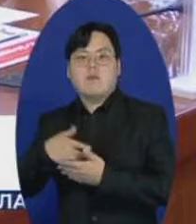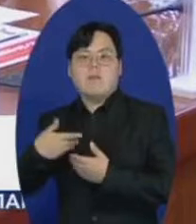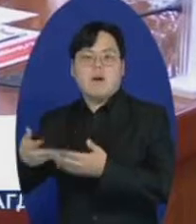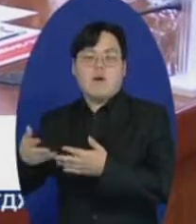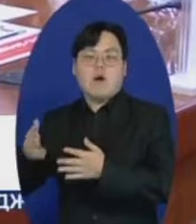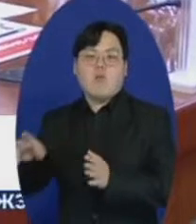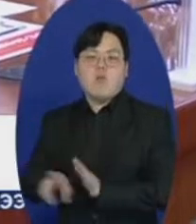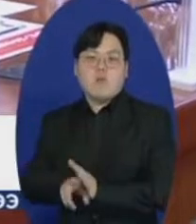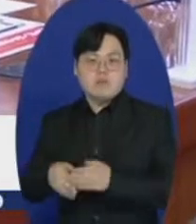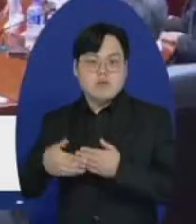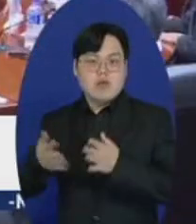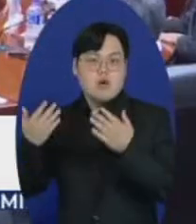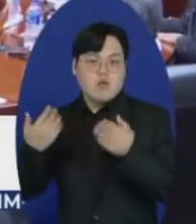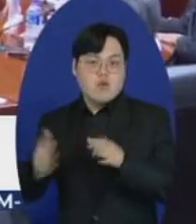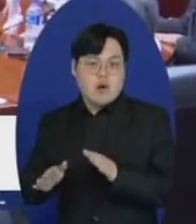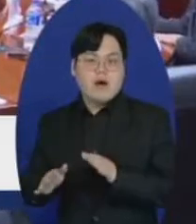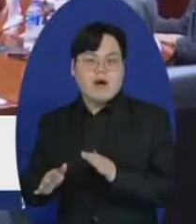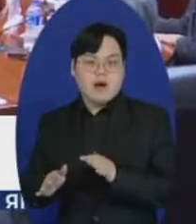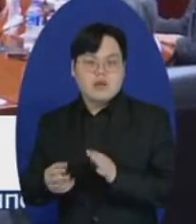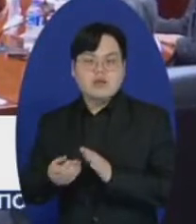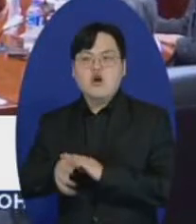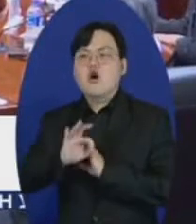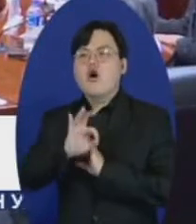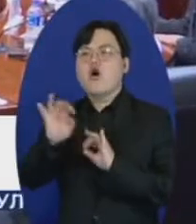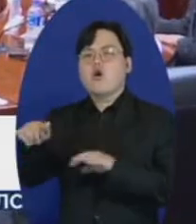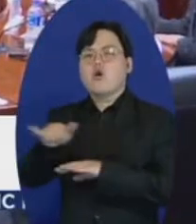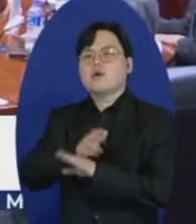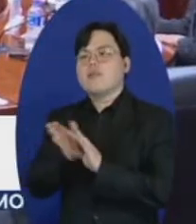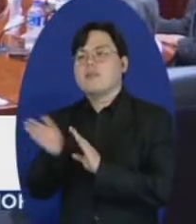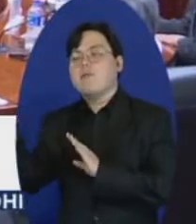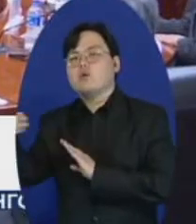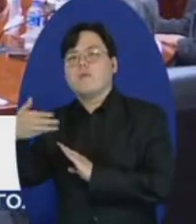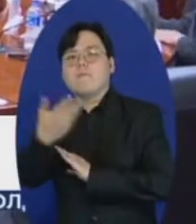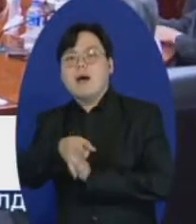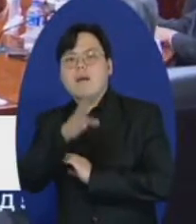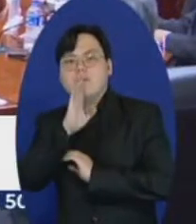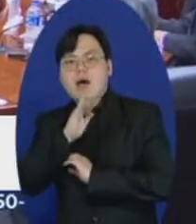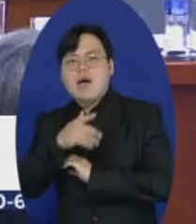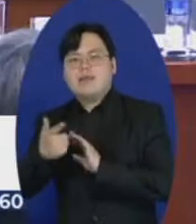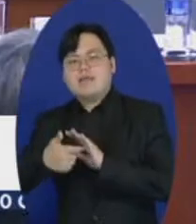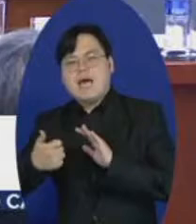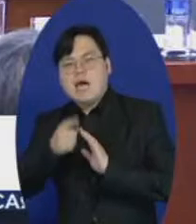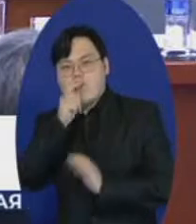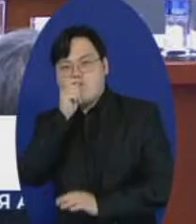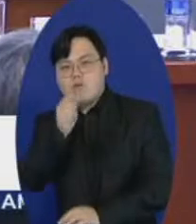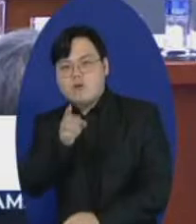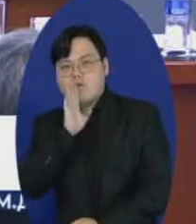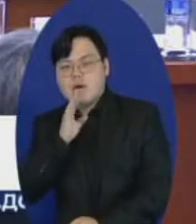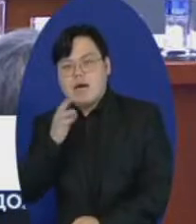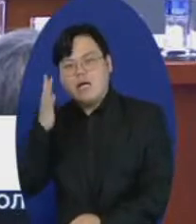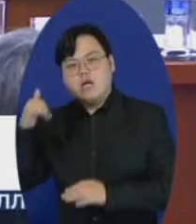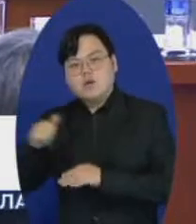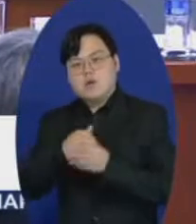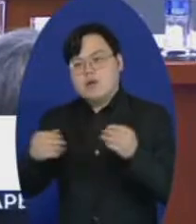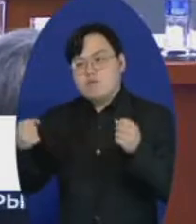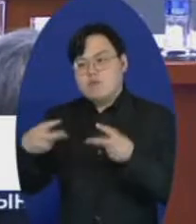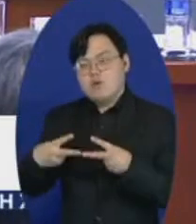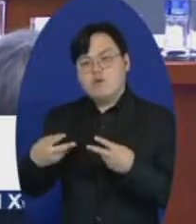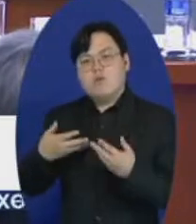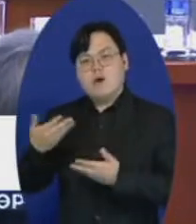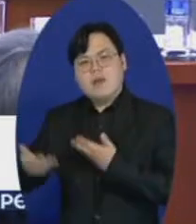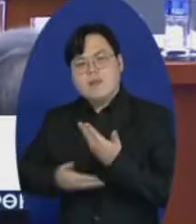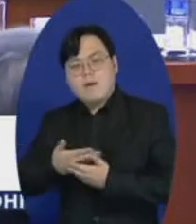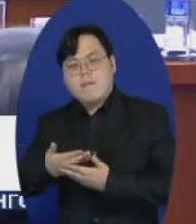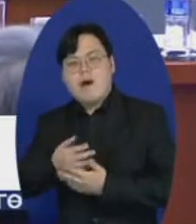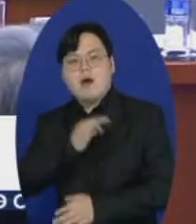боломжтой болсон. Гуравдагч хөрш рүү экспортлох татварын болон тарифын хөнгөлөлтийг бүрэн гүйцэд ашиглах, гадаад худалдааны тэнцлийг ашигтай гаргах шаардлага